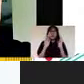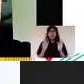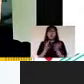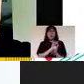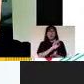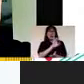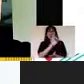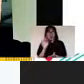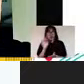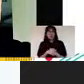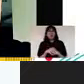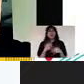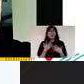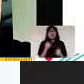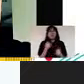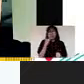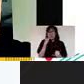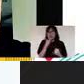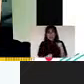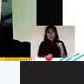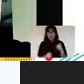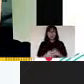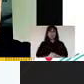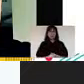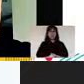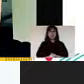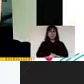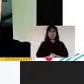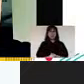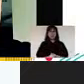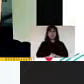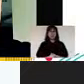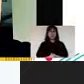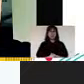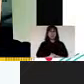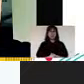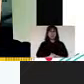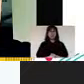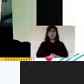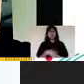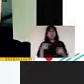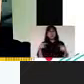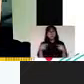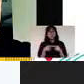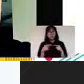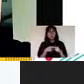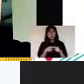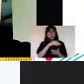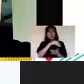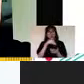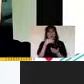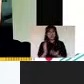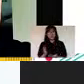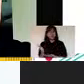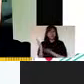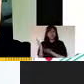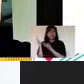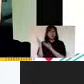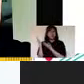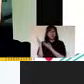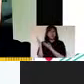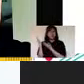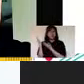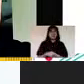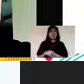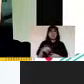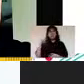yang terakhir, ini slide saya yang terakhir, ini juga kaitannya dengan data. Saya kira ini salah satunya yang didorong oleh Pak Semi ya.